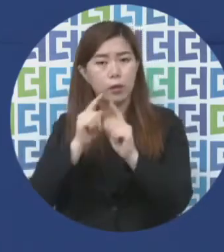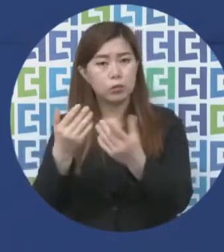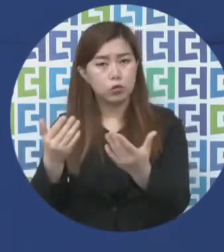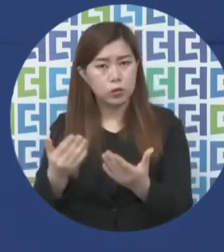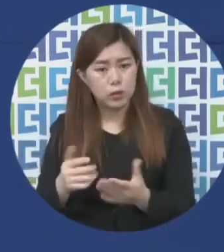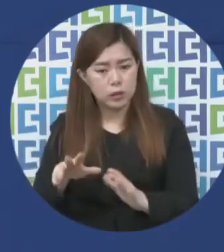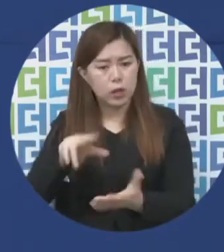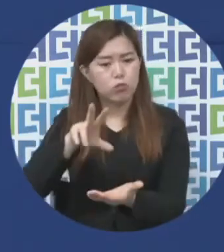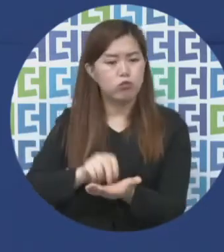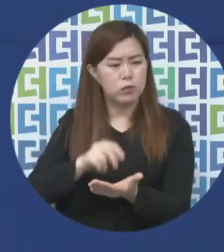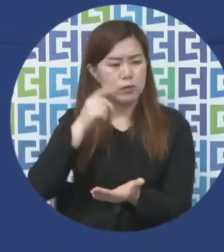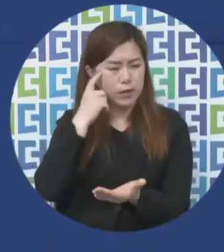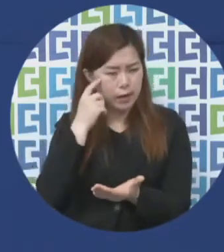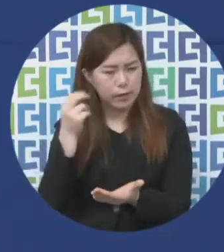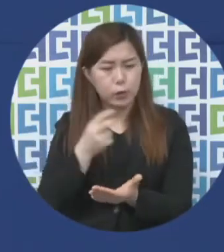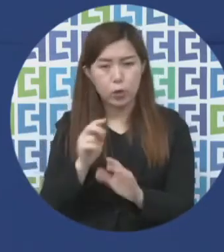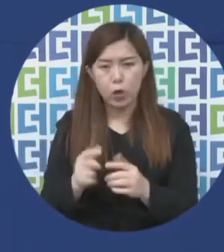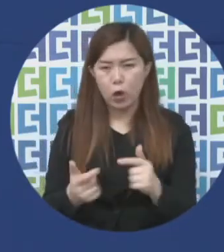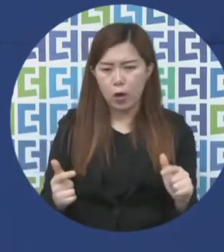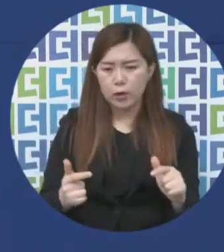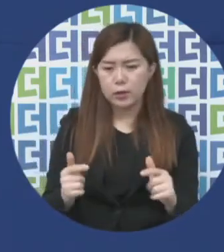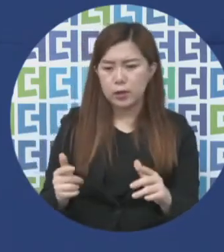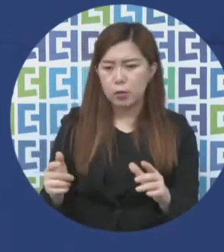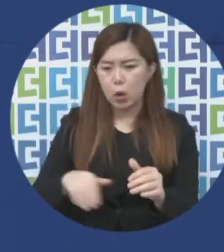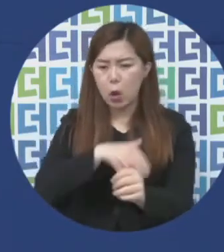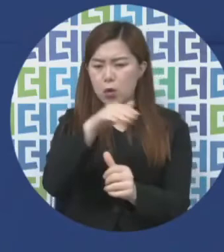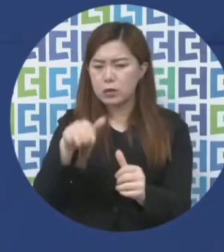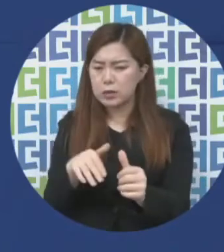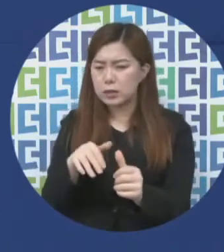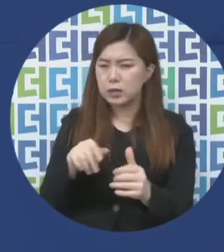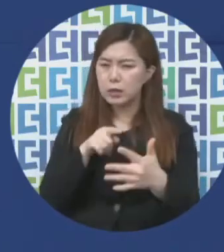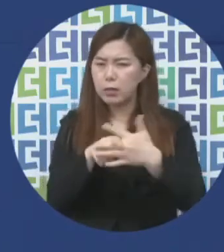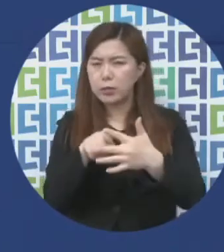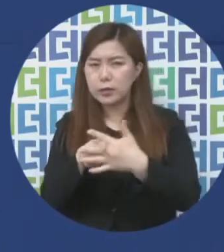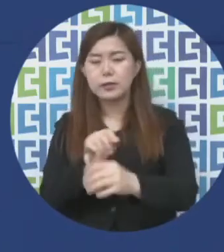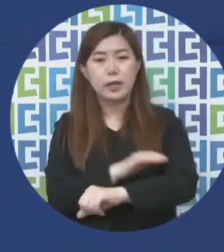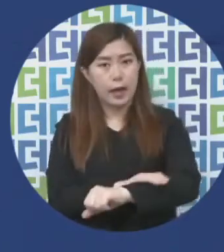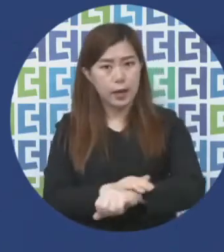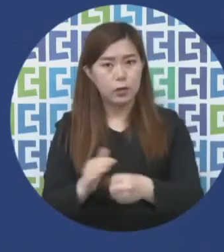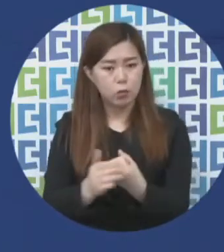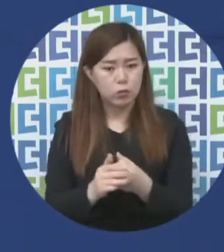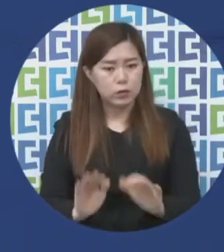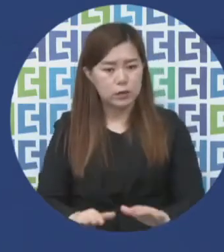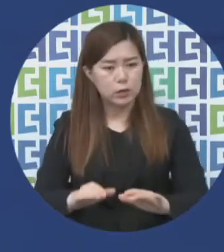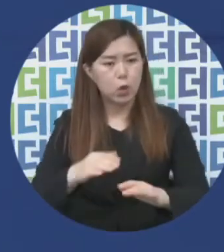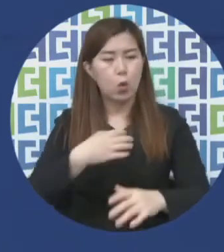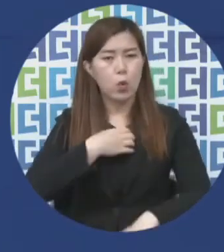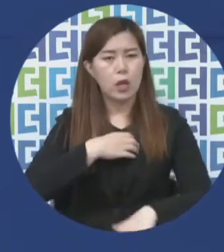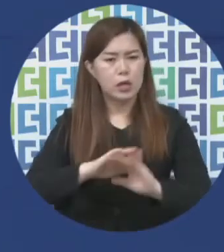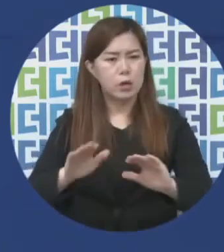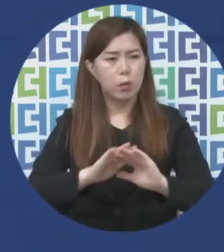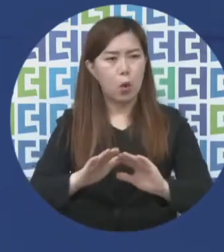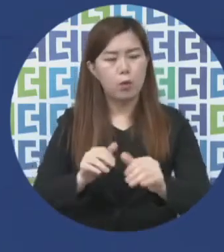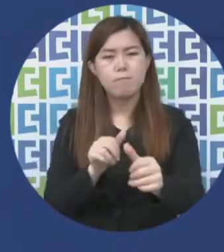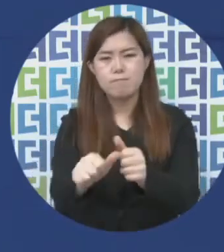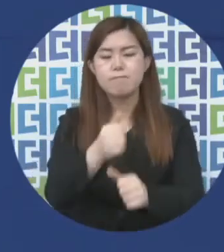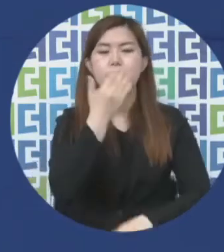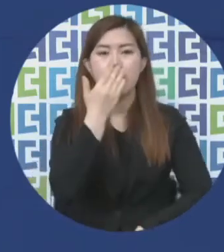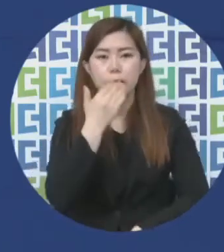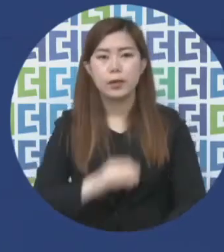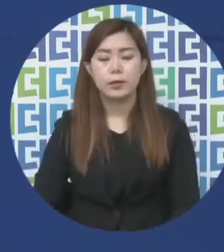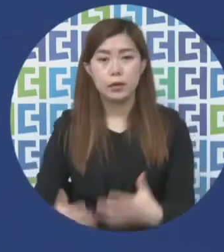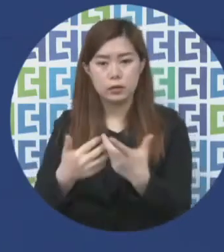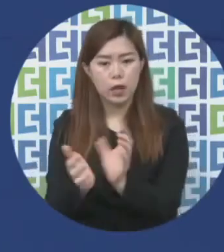문제의식과 상인적 현실 감각으로 지금의 위기를 극복해야 합니다. 당 지지율 더